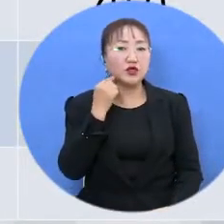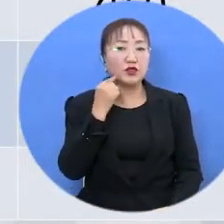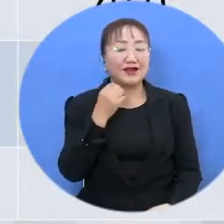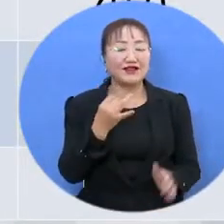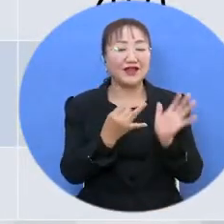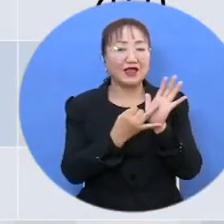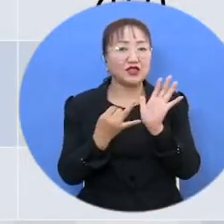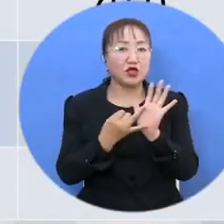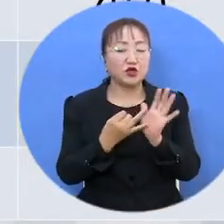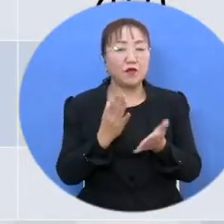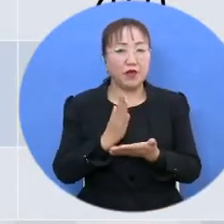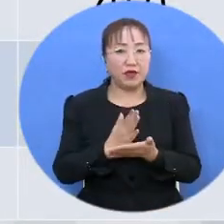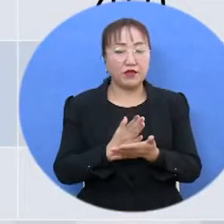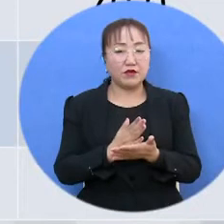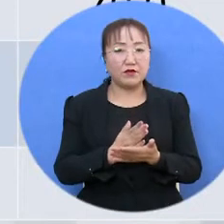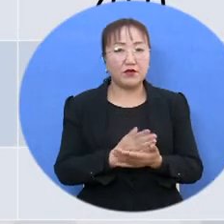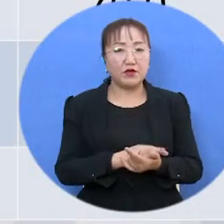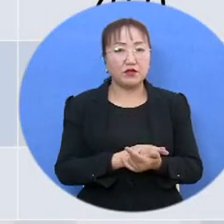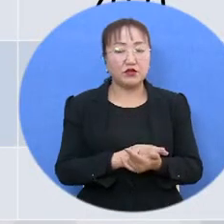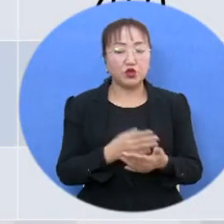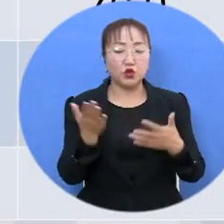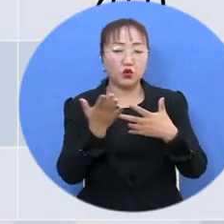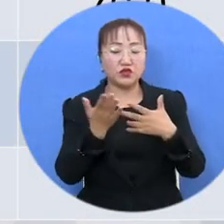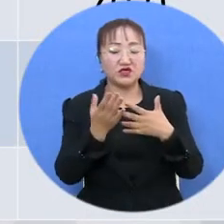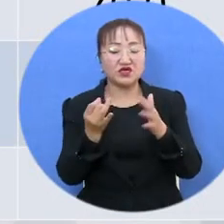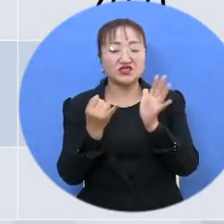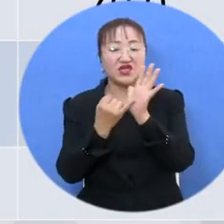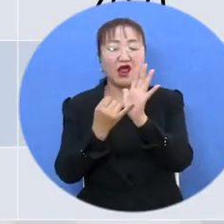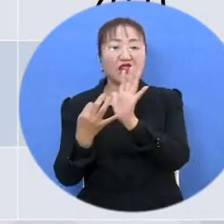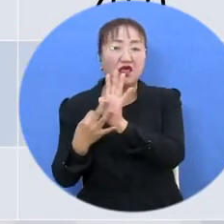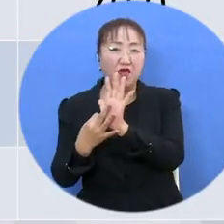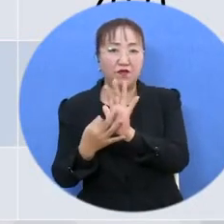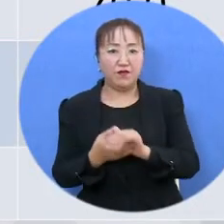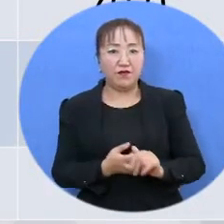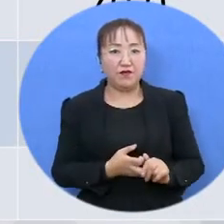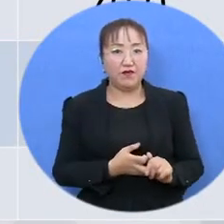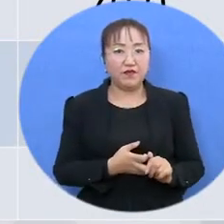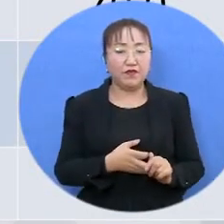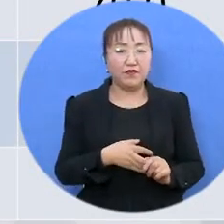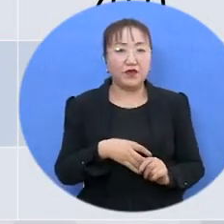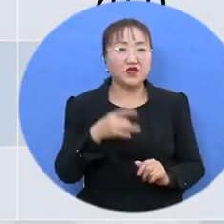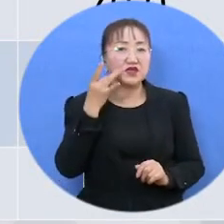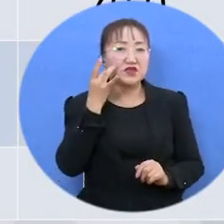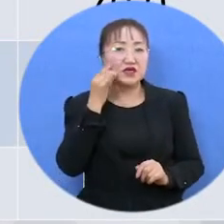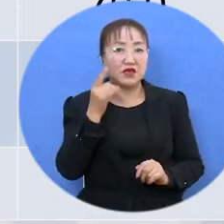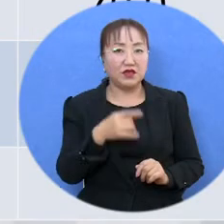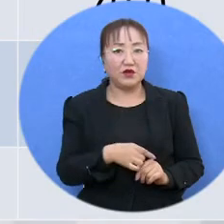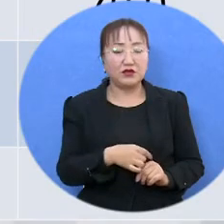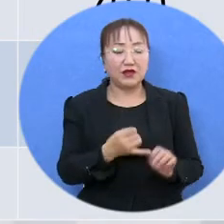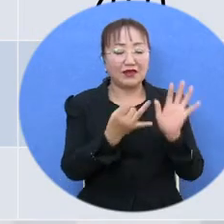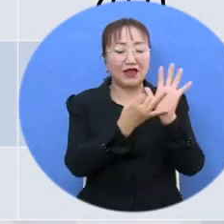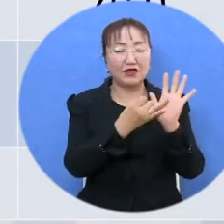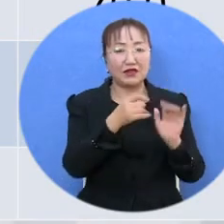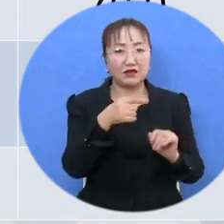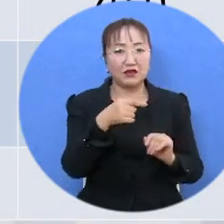нь 77 байгаа бол Дундаж үзүүлэлт нь 68 см байна. Хөвгүүдийнх 11 настай хөвгүүд 75 см байгаа